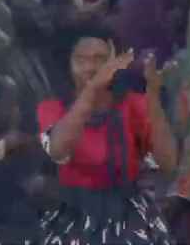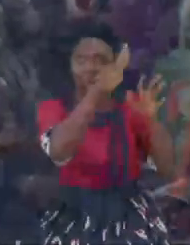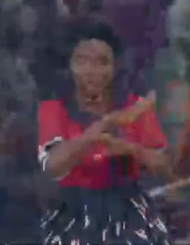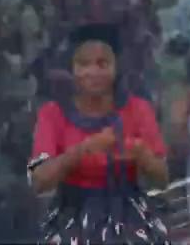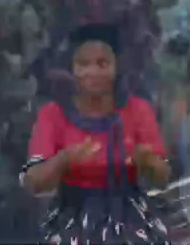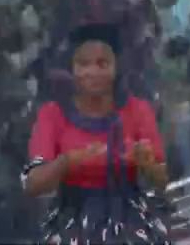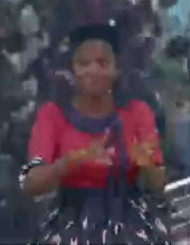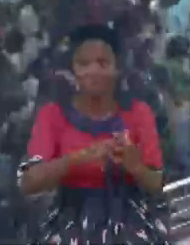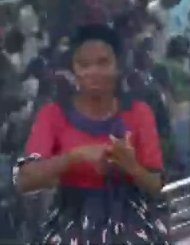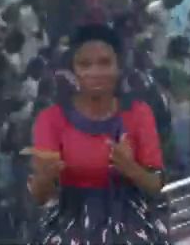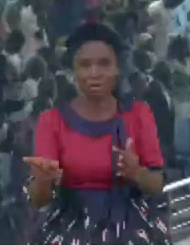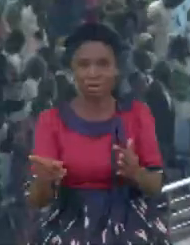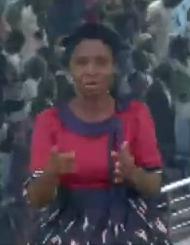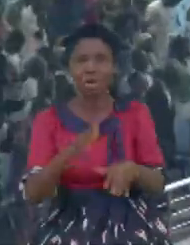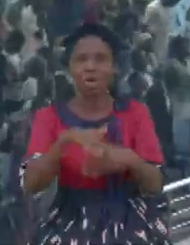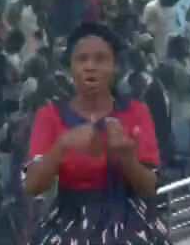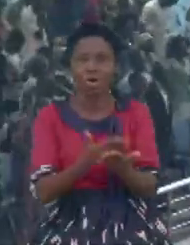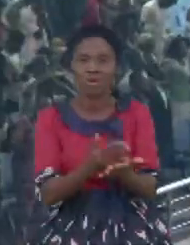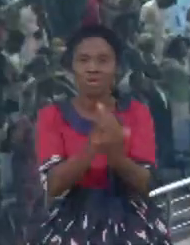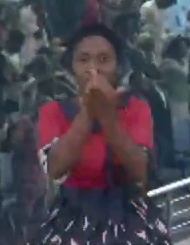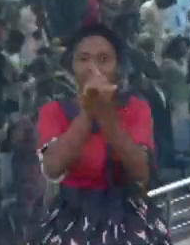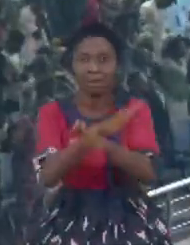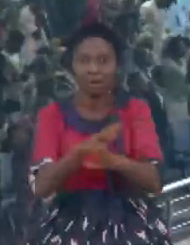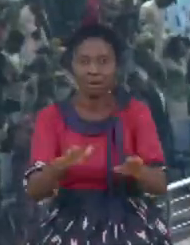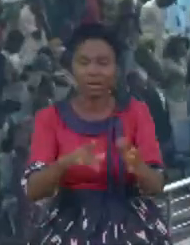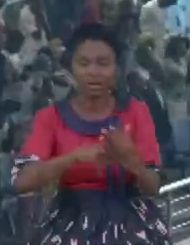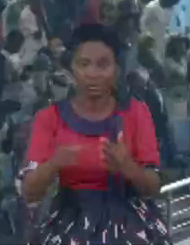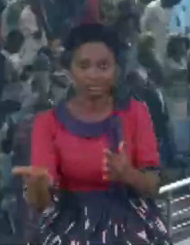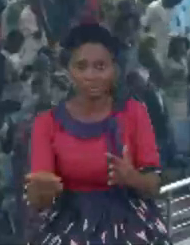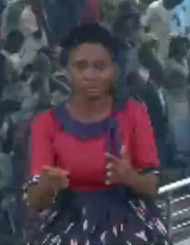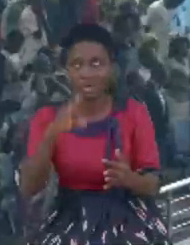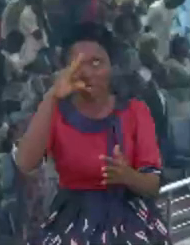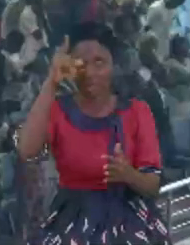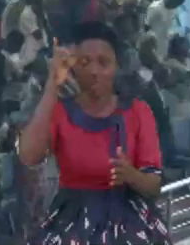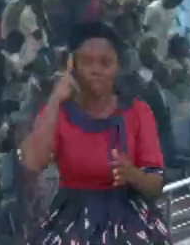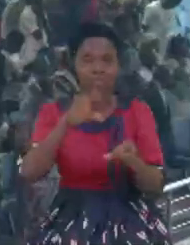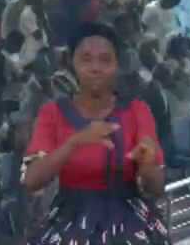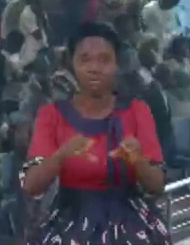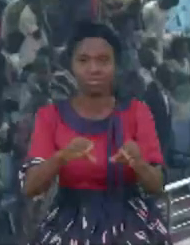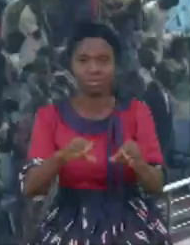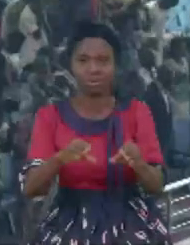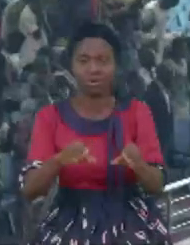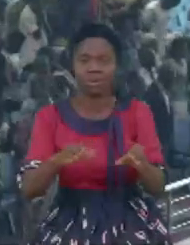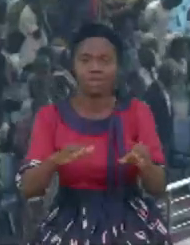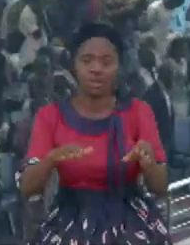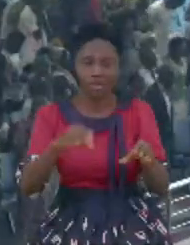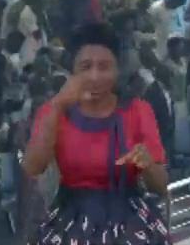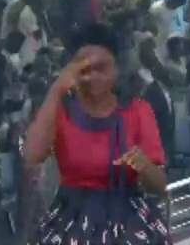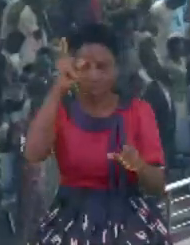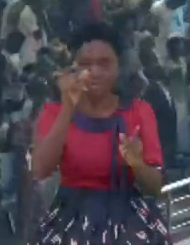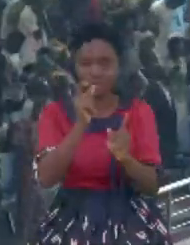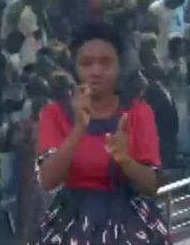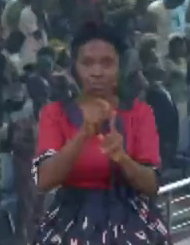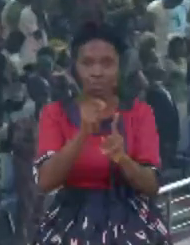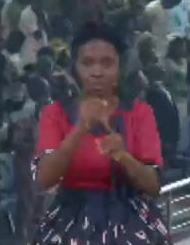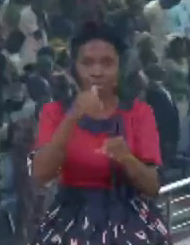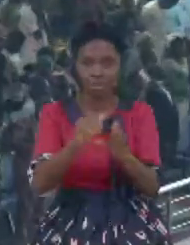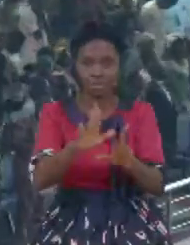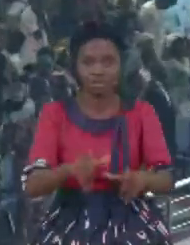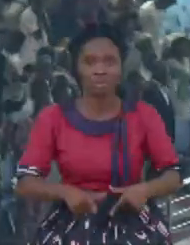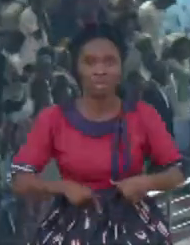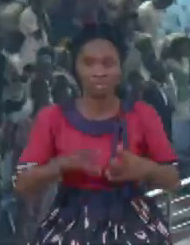la faiblesse est ôtée. Dieu va accomplir sa parole. Il va accomplir sa parole. Il va accomplir